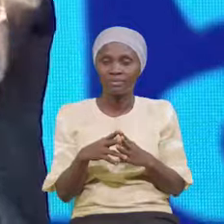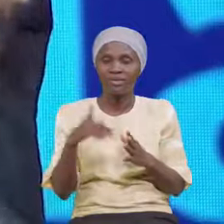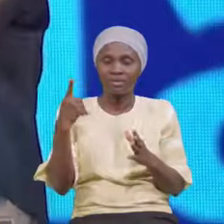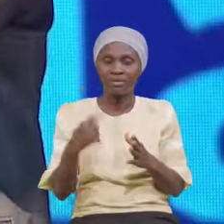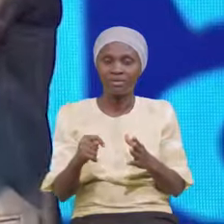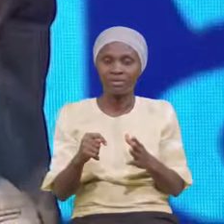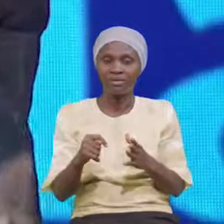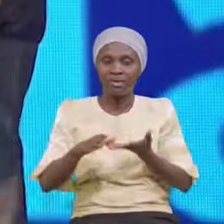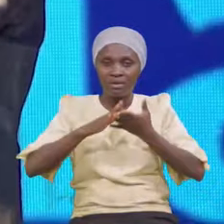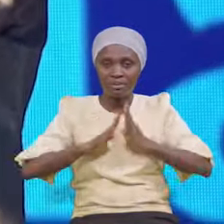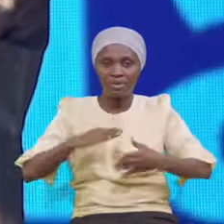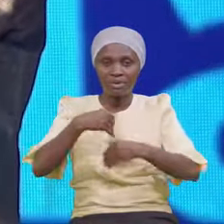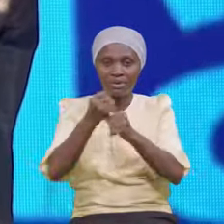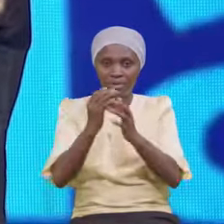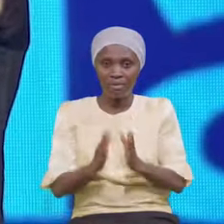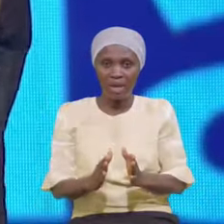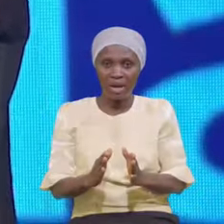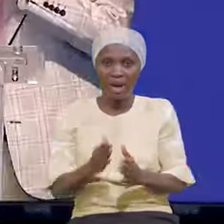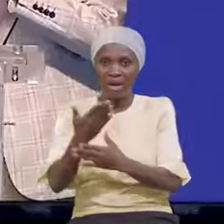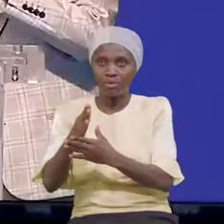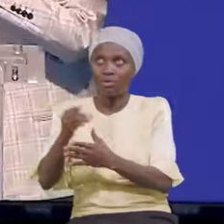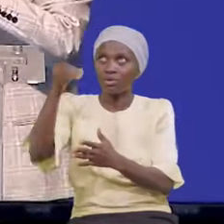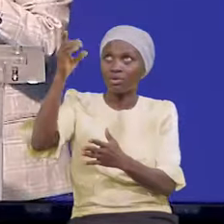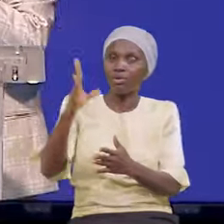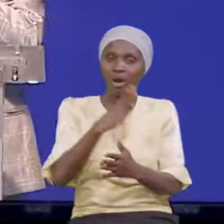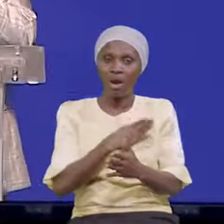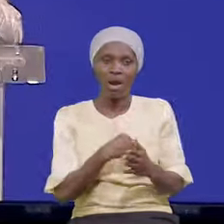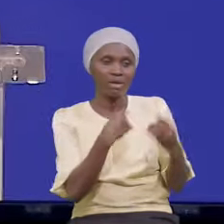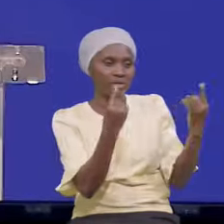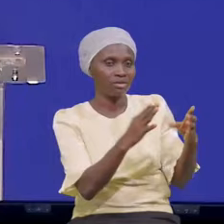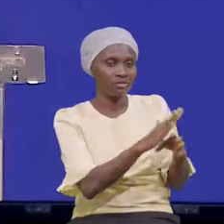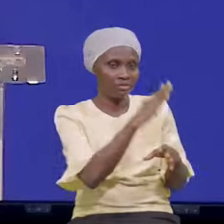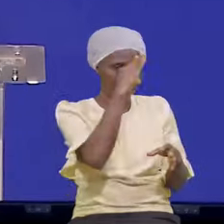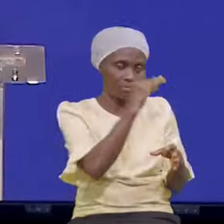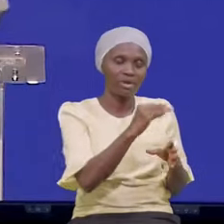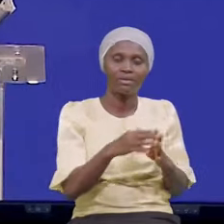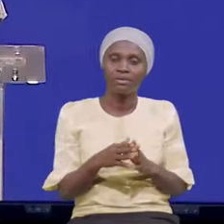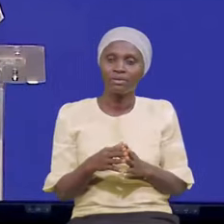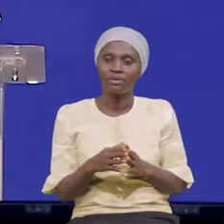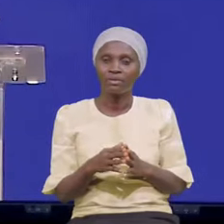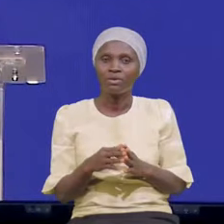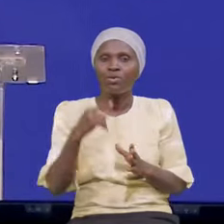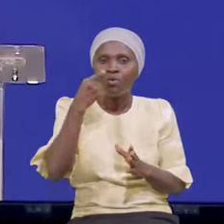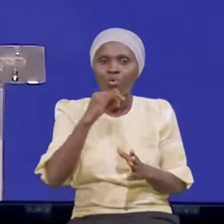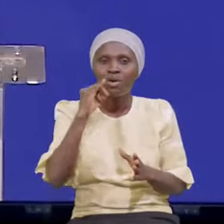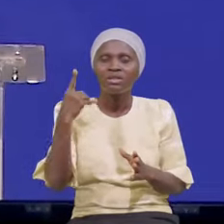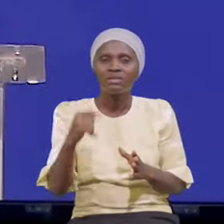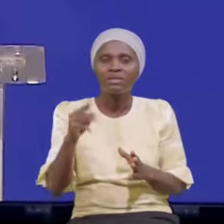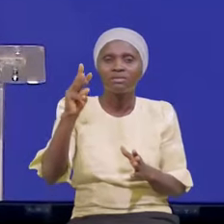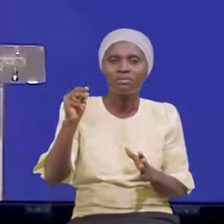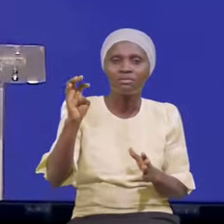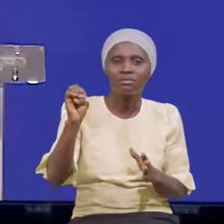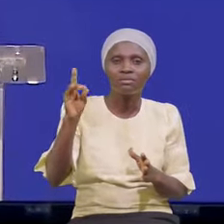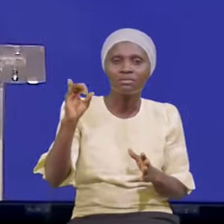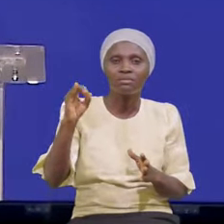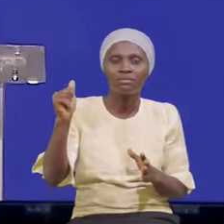God and sinful man, ఆయన దేవునికి, పాప మానవాళికి మధ్య మధ్యవర్తిగా ఉన్నాడు. Who's the mediator? ఆయన మధ్యవర్తి